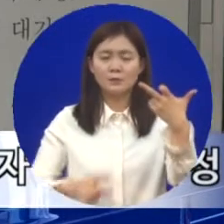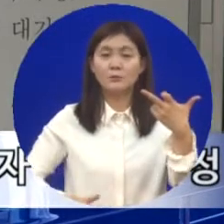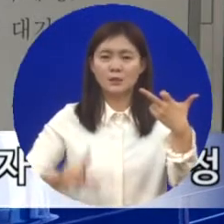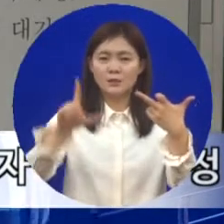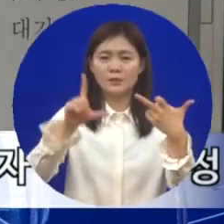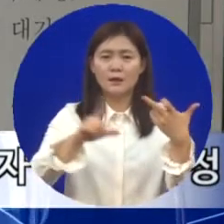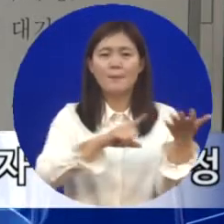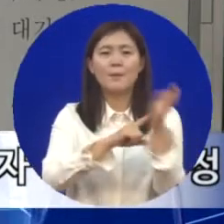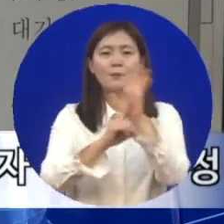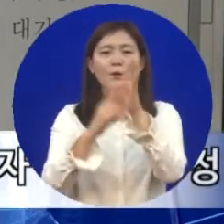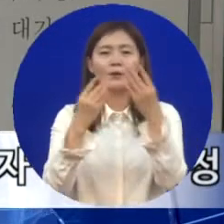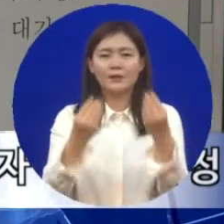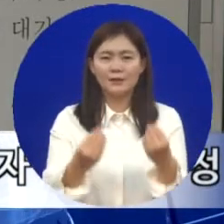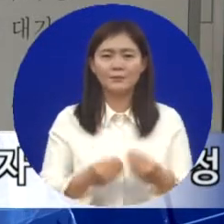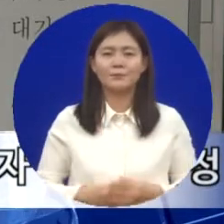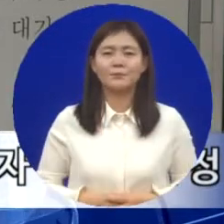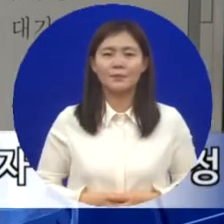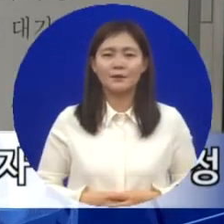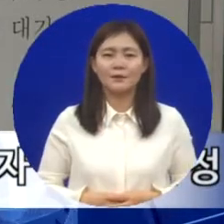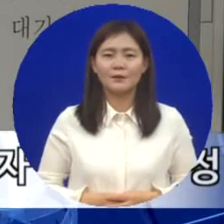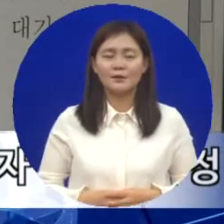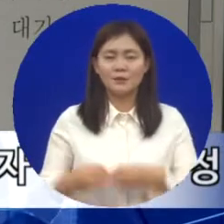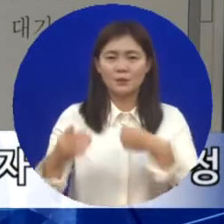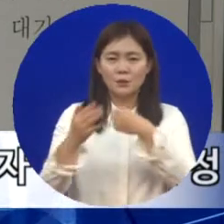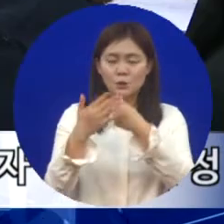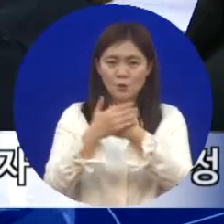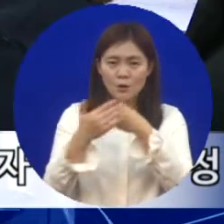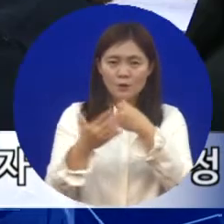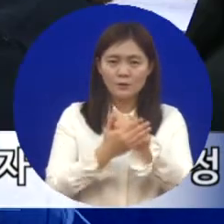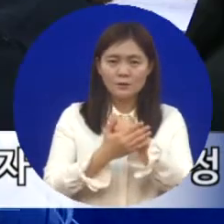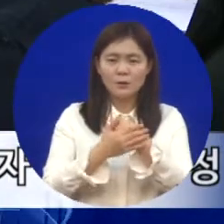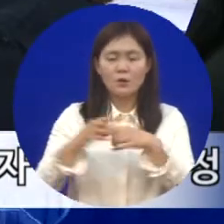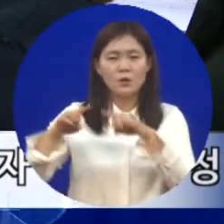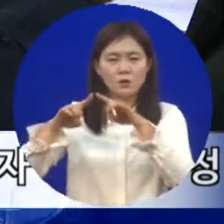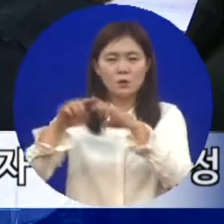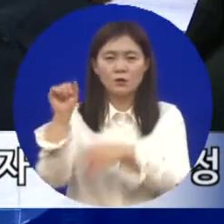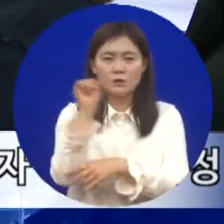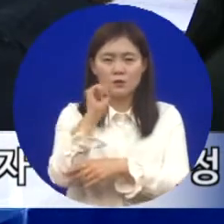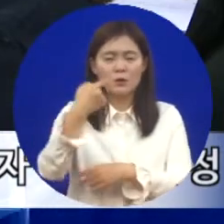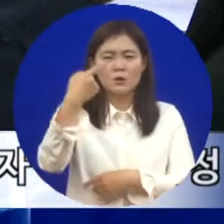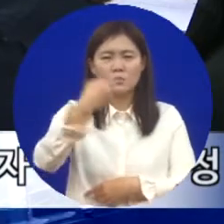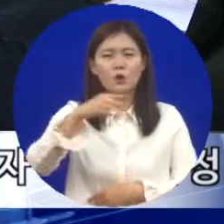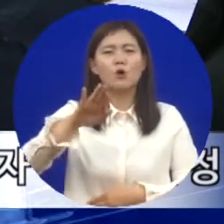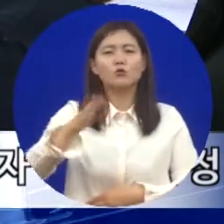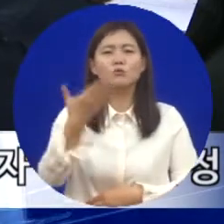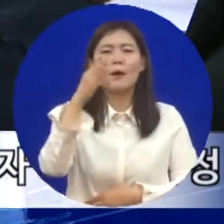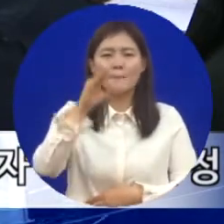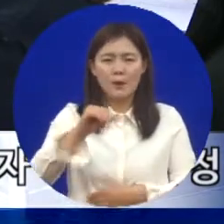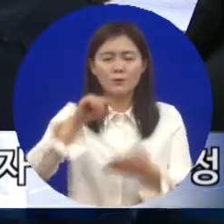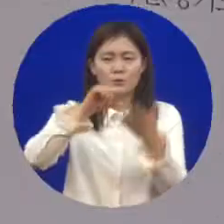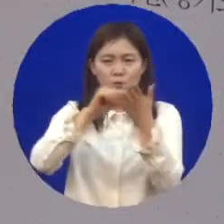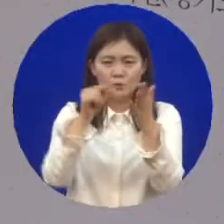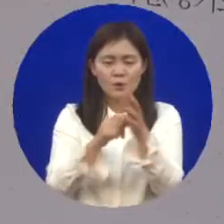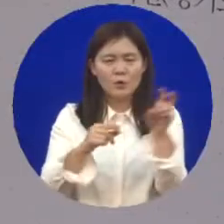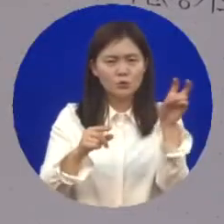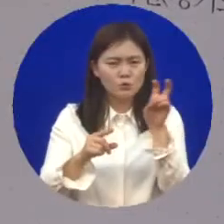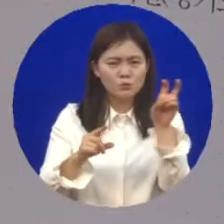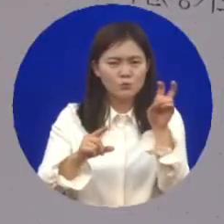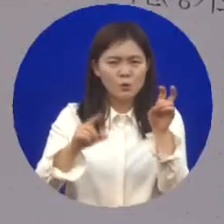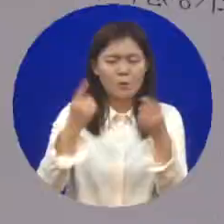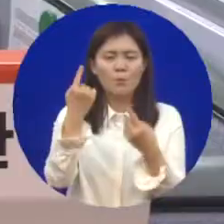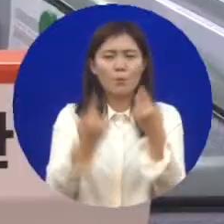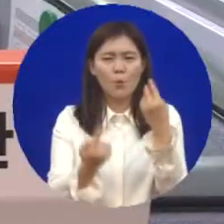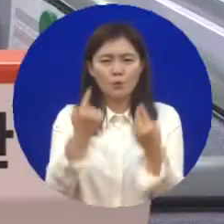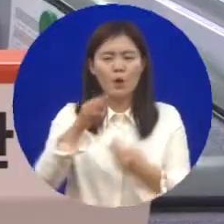선정자가 발표됐습니다. 우리시가 올해 지원하는 전기차 보조금은 대당 1,900만 원. 대상자